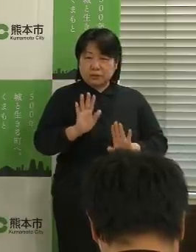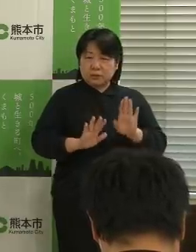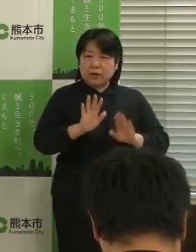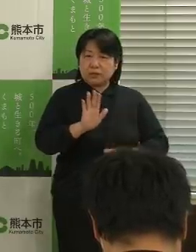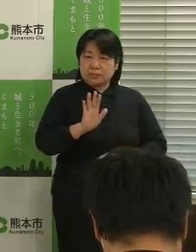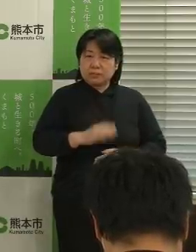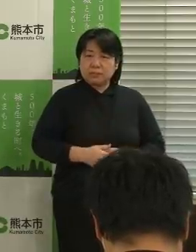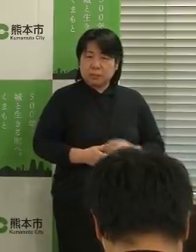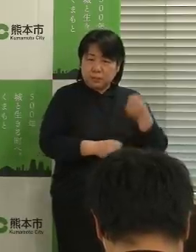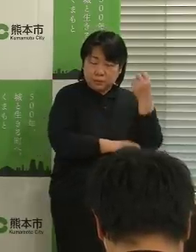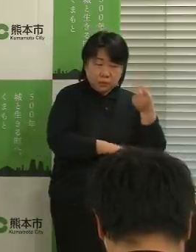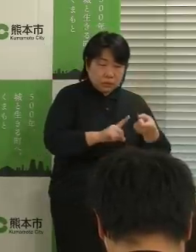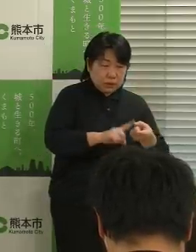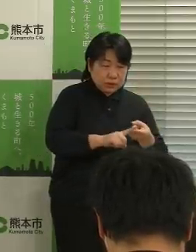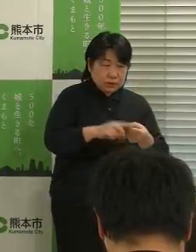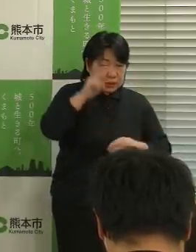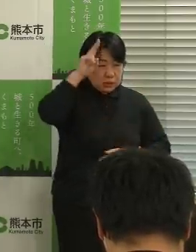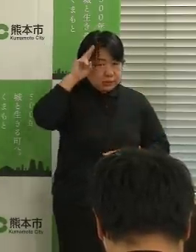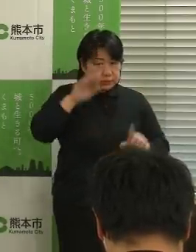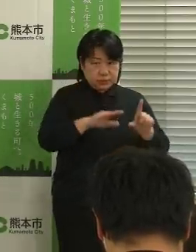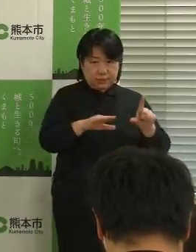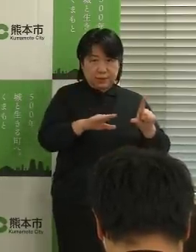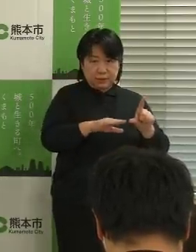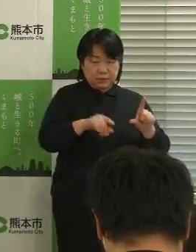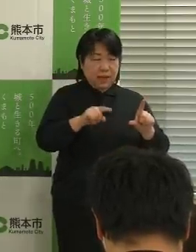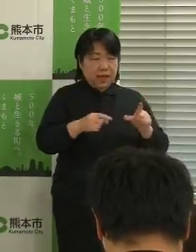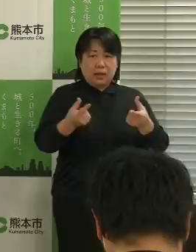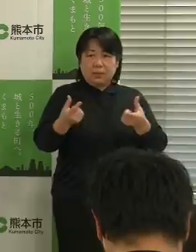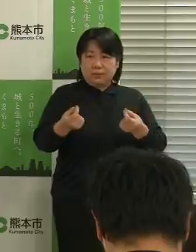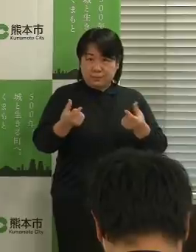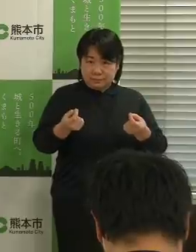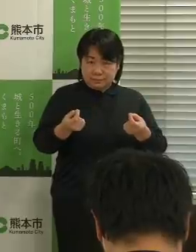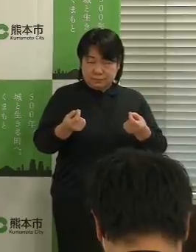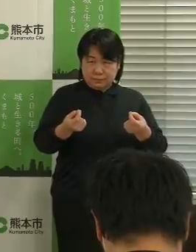本的にはこのリスクレベル自体はですね、変わらないわけであり